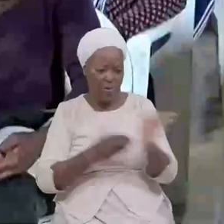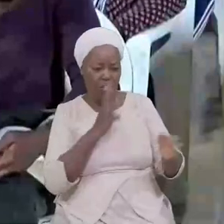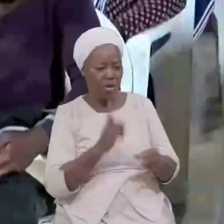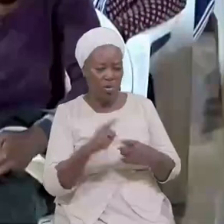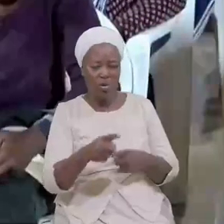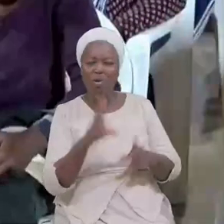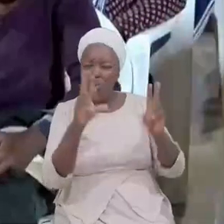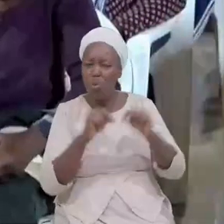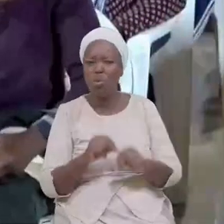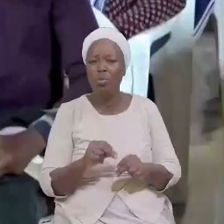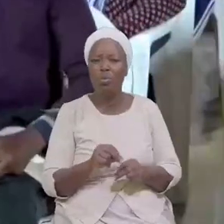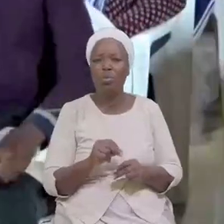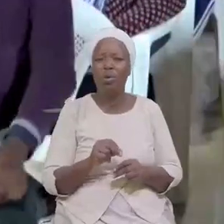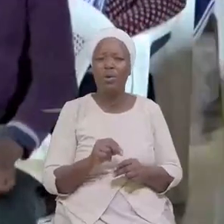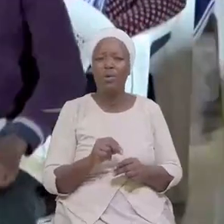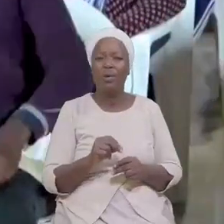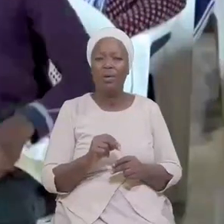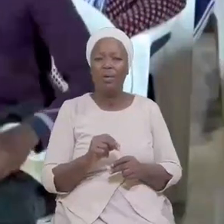Non!